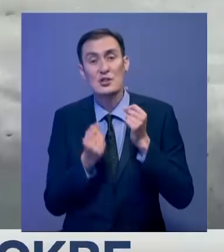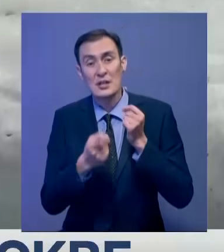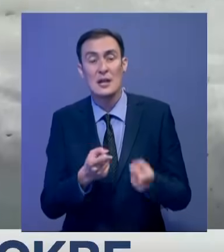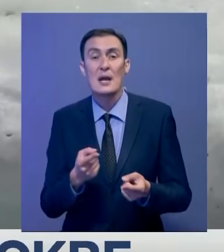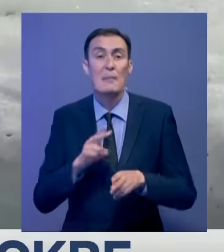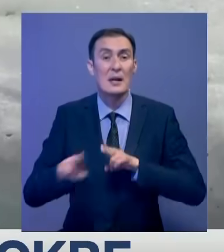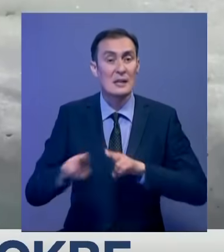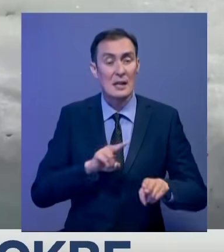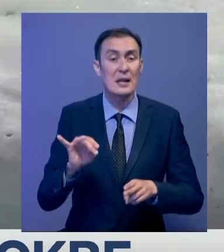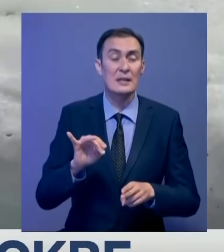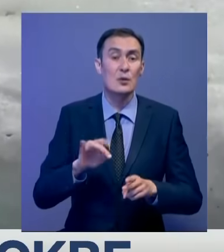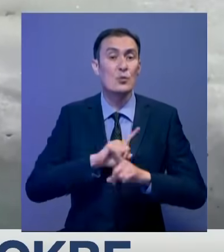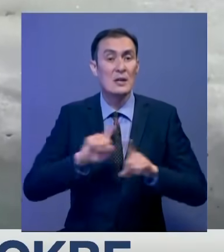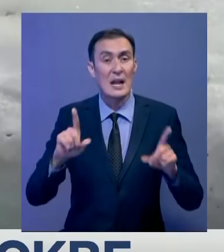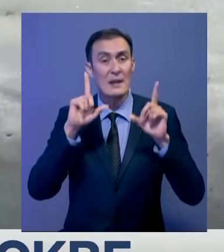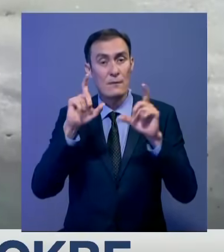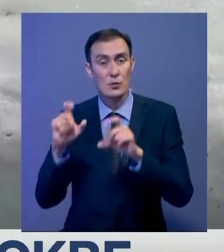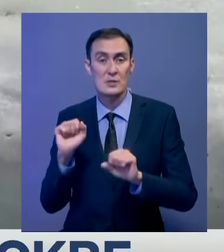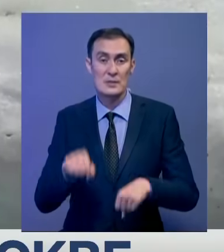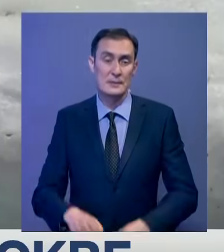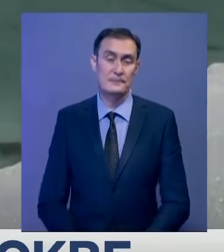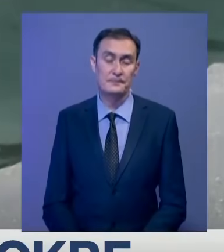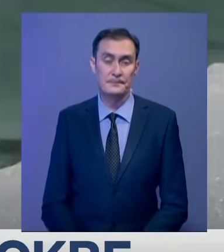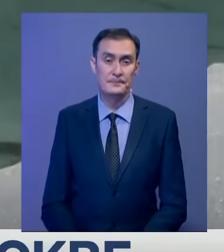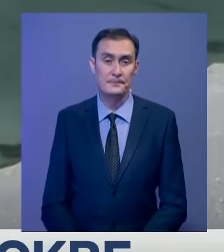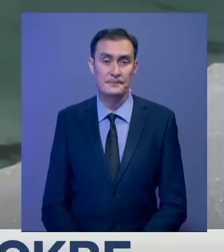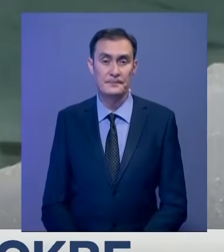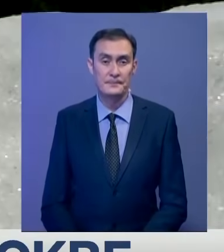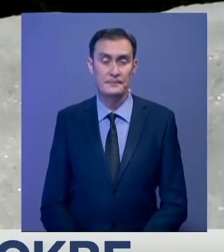покататься на коньках и сделать уникальные фотографии.